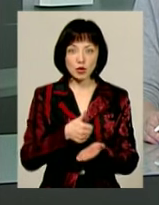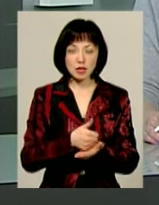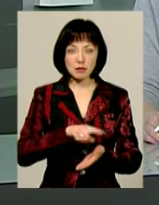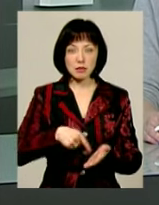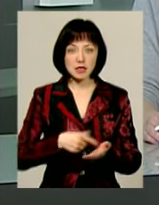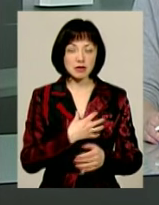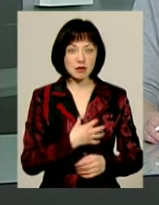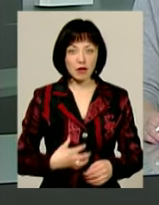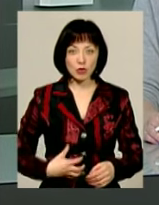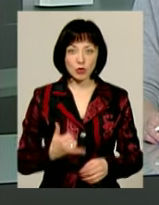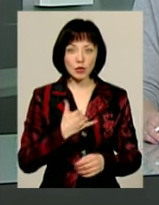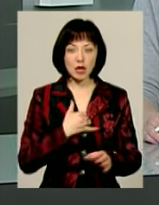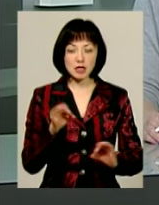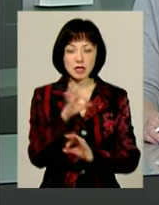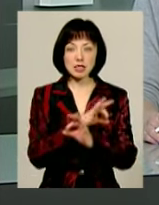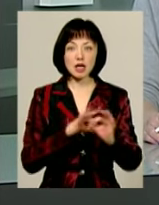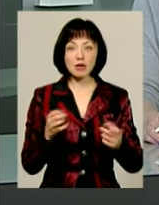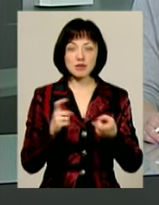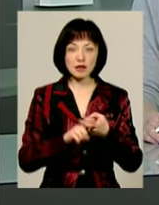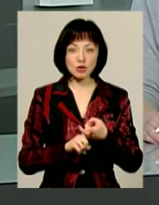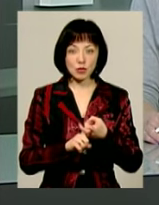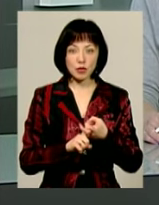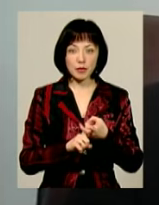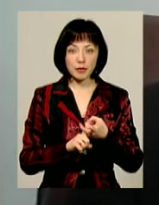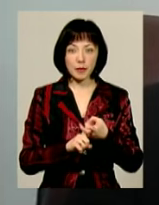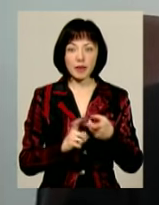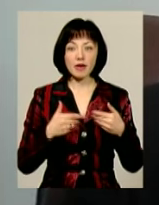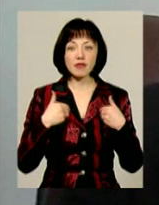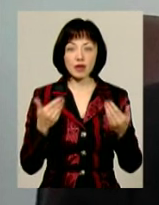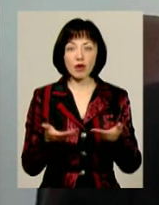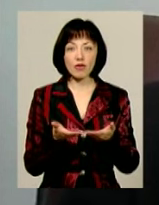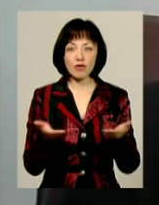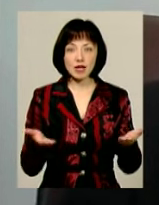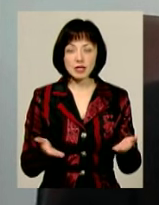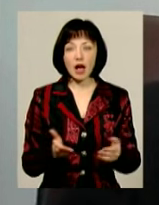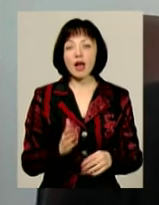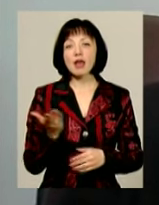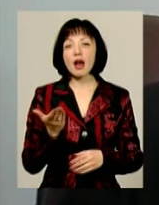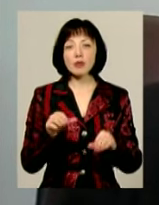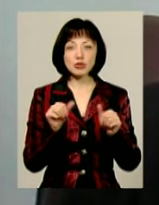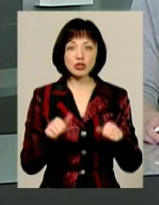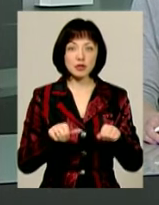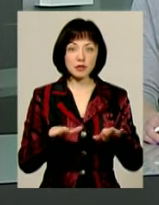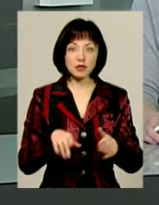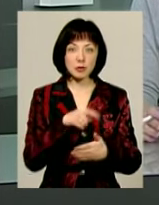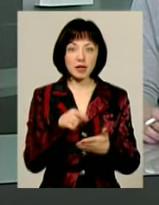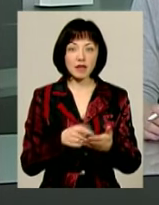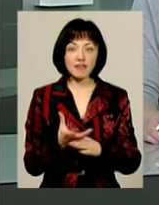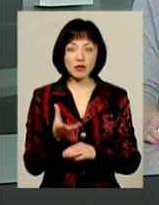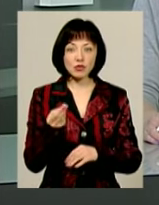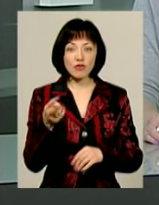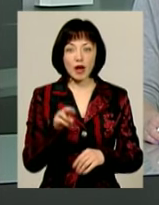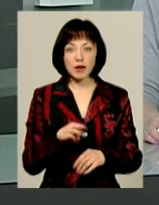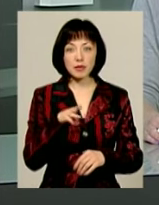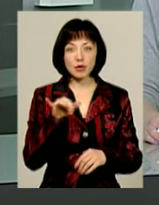міста Славута. У нас на скайп-зв'язку Василь Сидор. Вітаю вас. Василь Богданович, яким чином вирішили питання фінансування